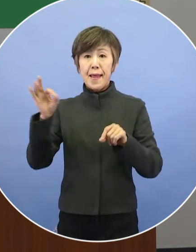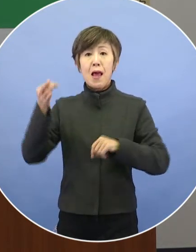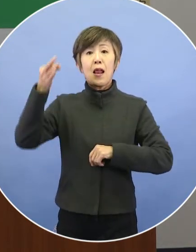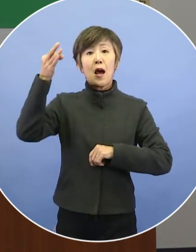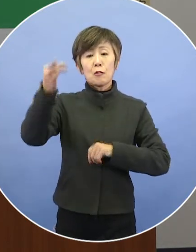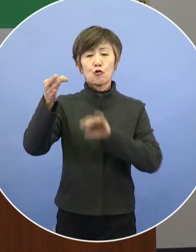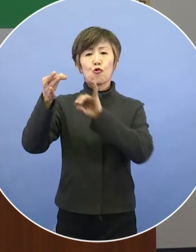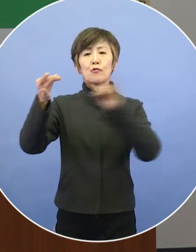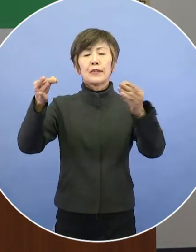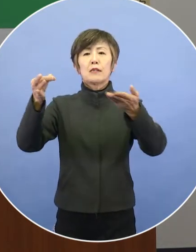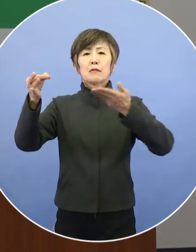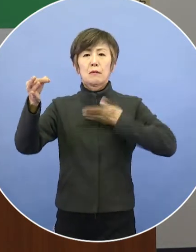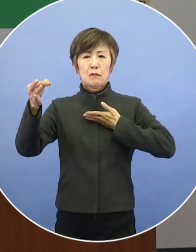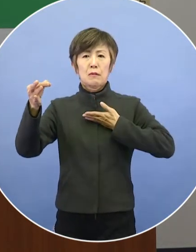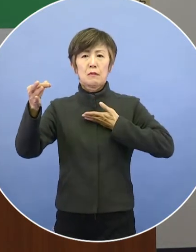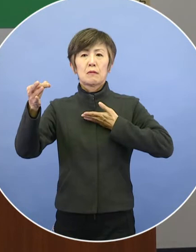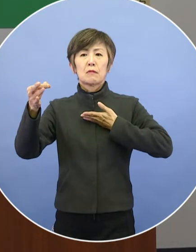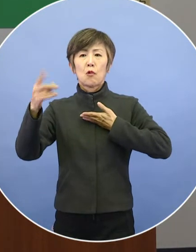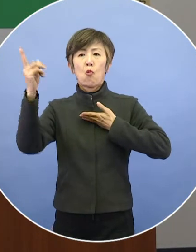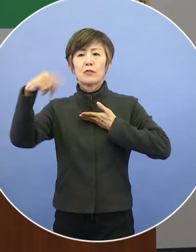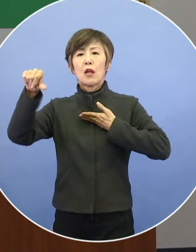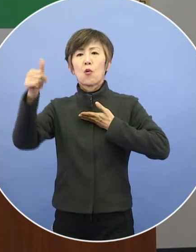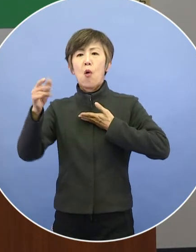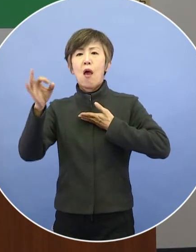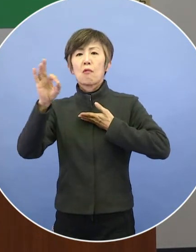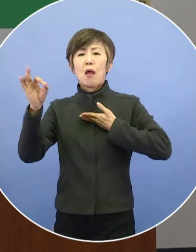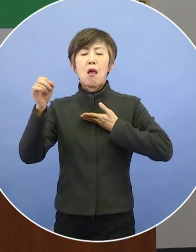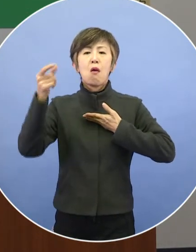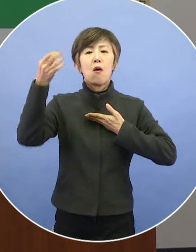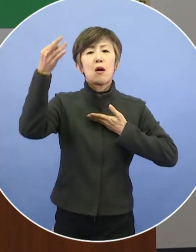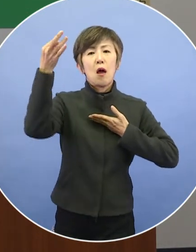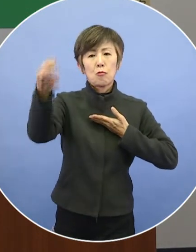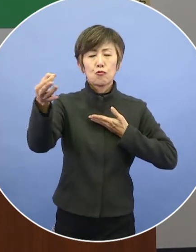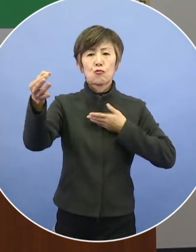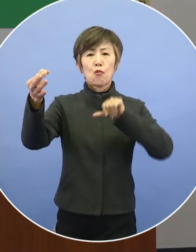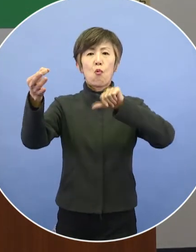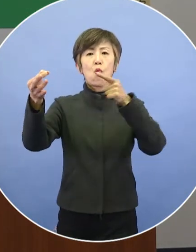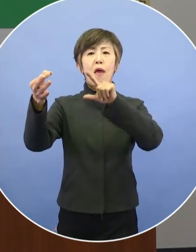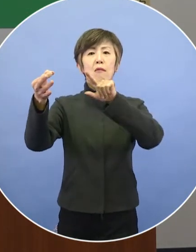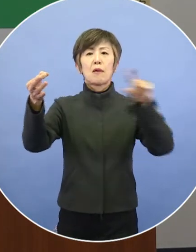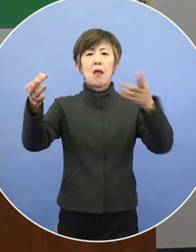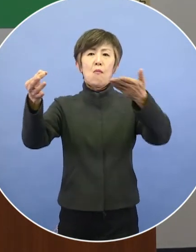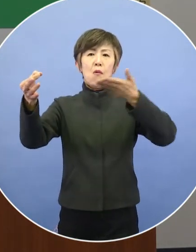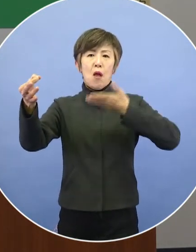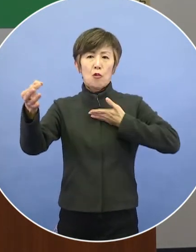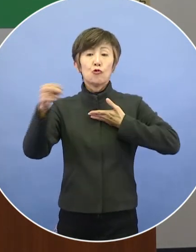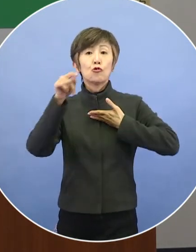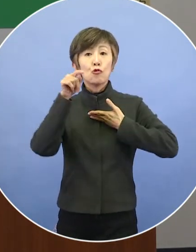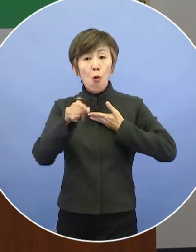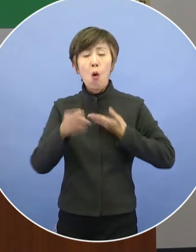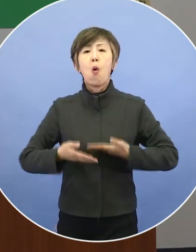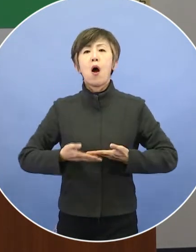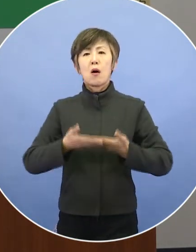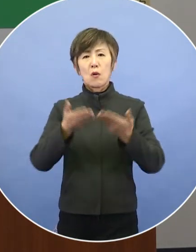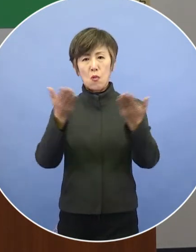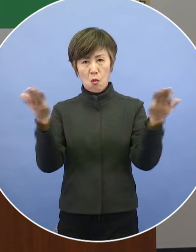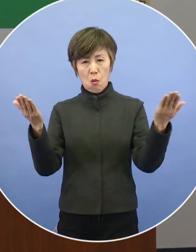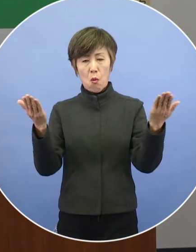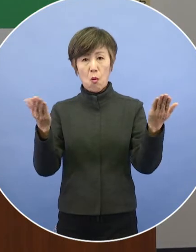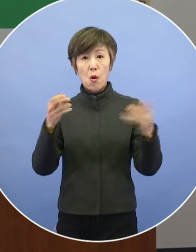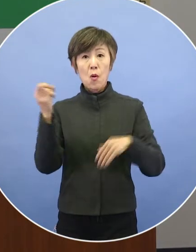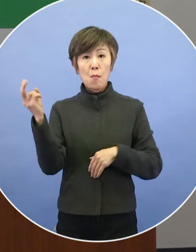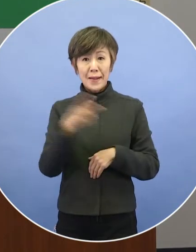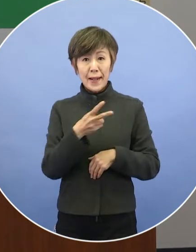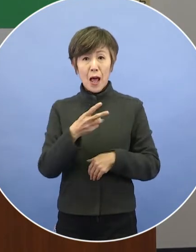1000円割引小規模割りプレミアム1500円の500円割引これを発行させていただきますし